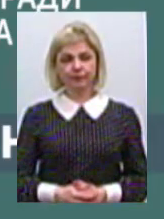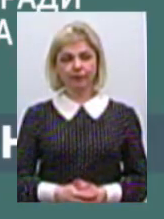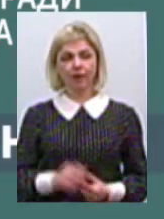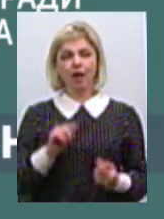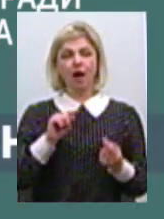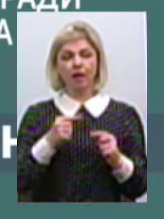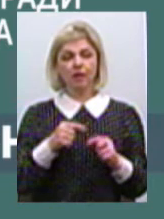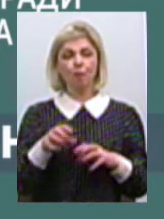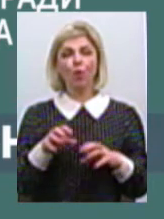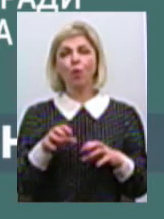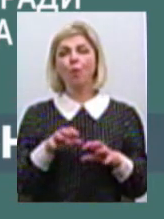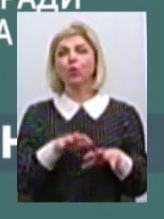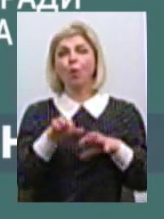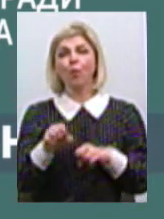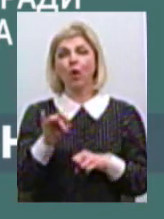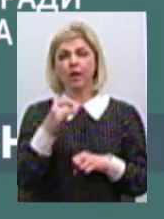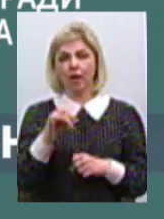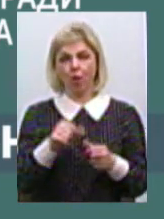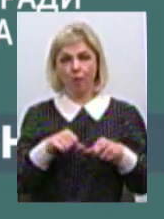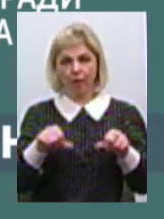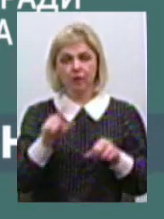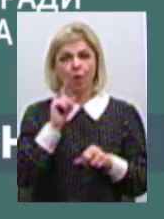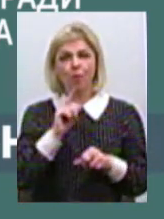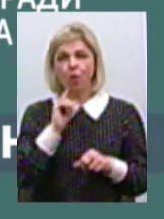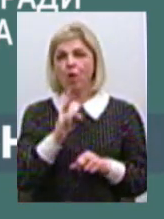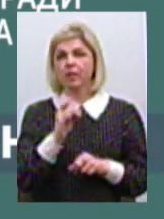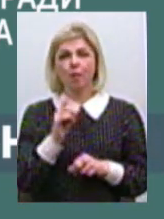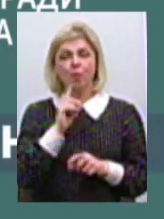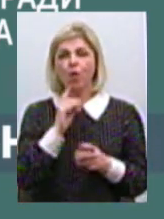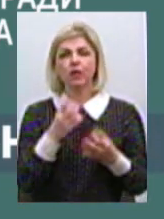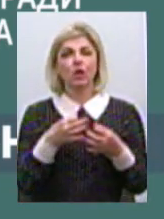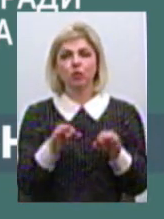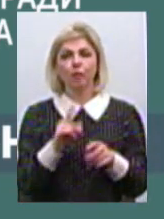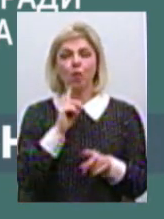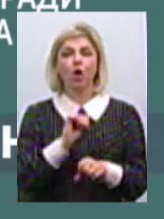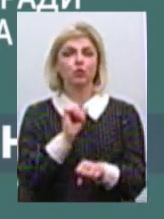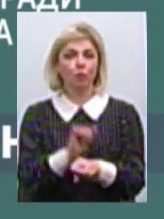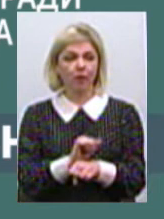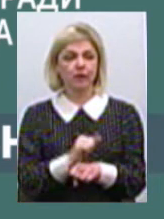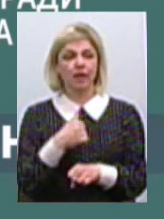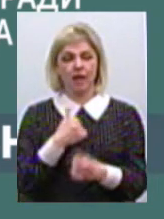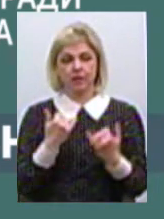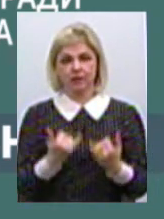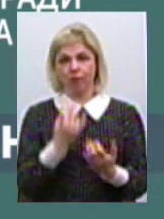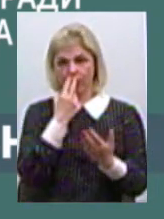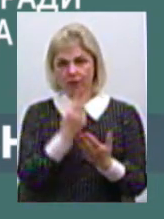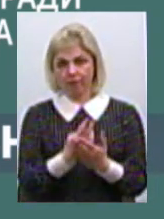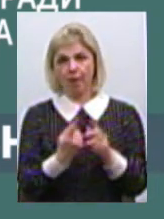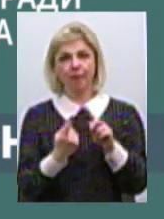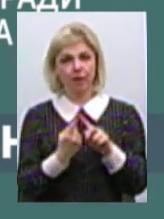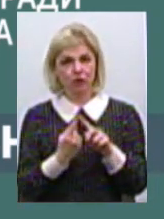Антимонопольний комітет поки що не розблокував тендер, він в статусі призупинений, я сьогодні дивилася. Це